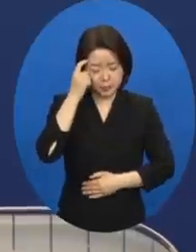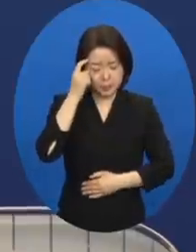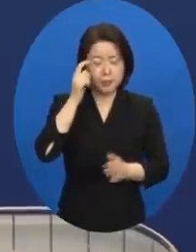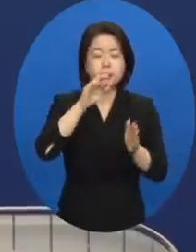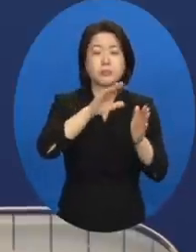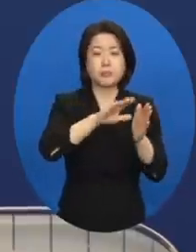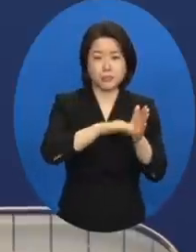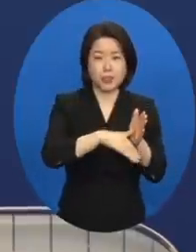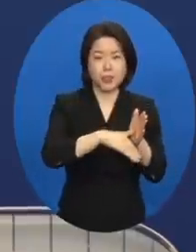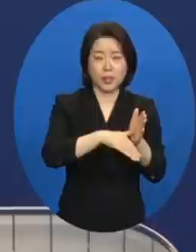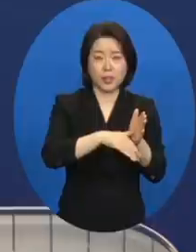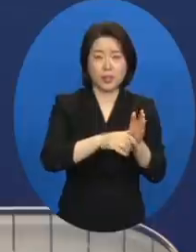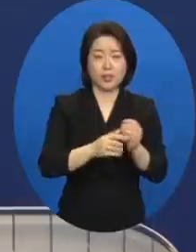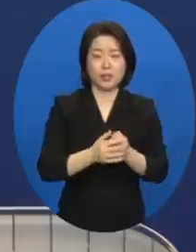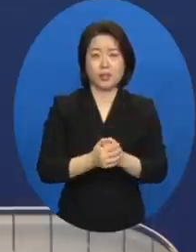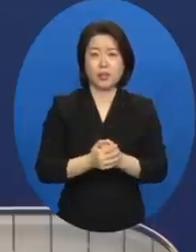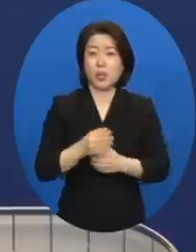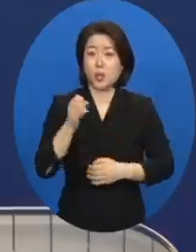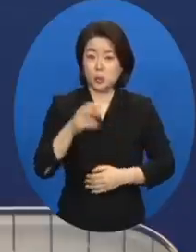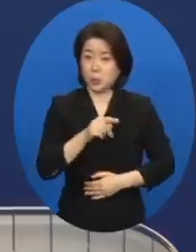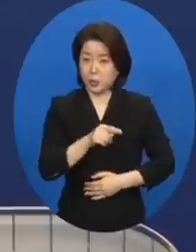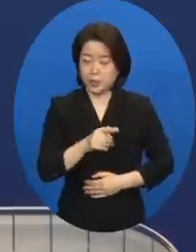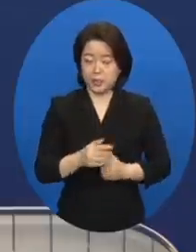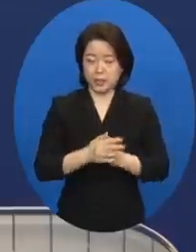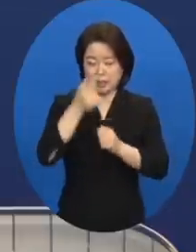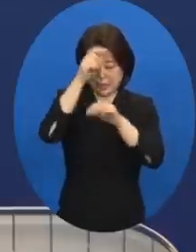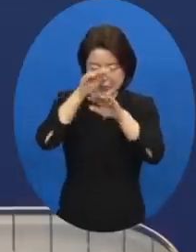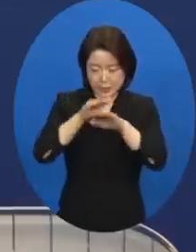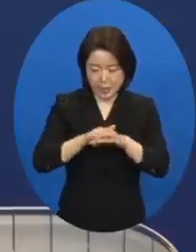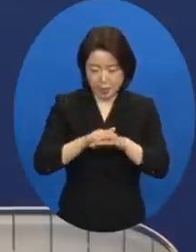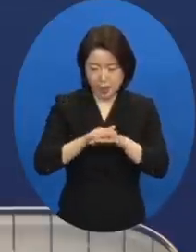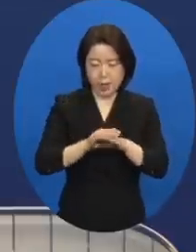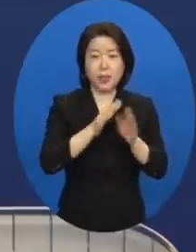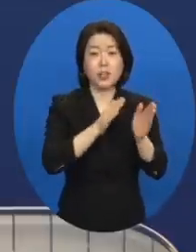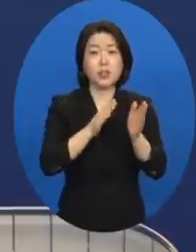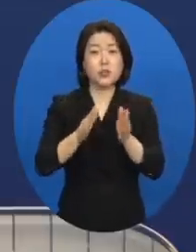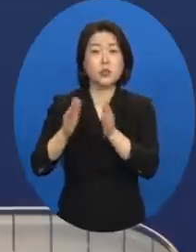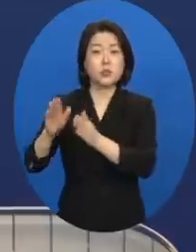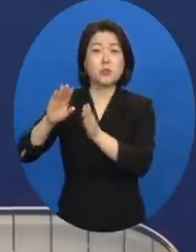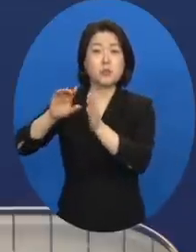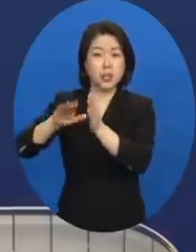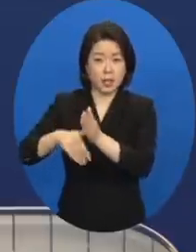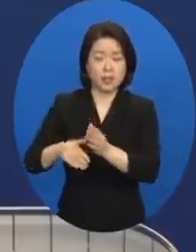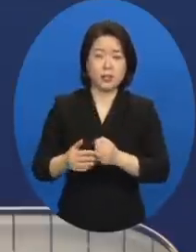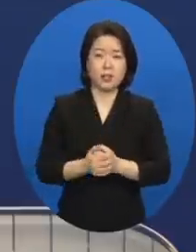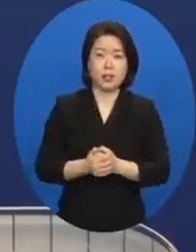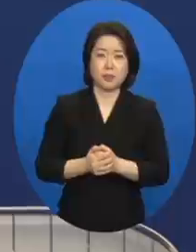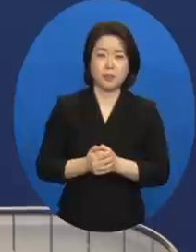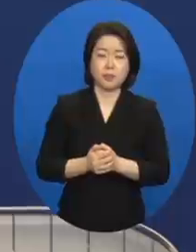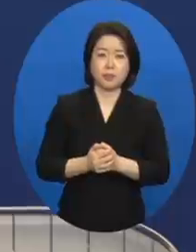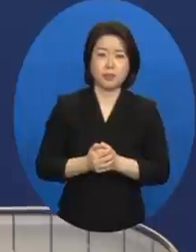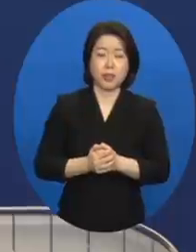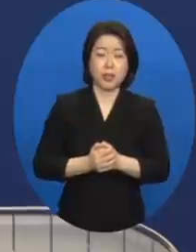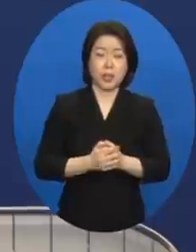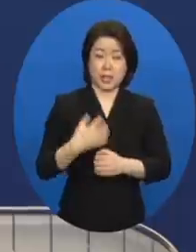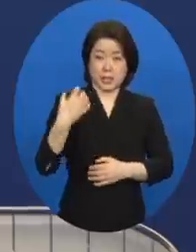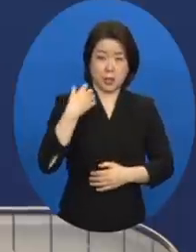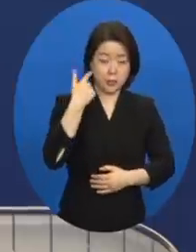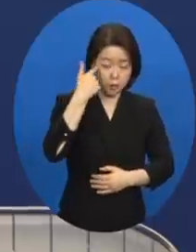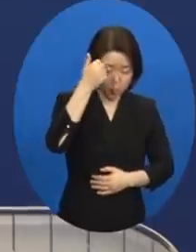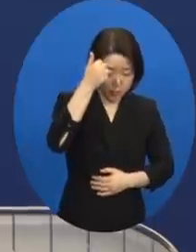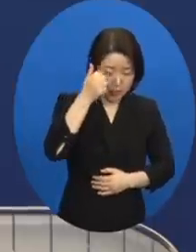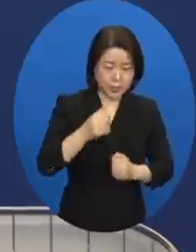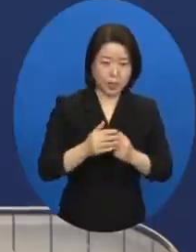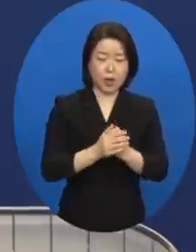묵상하면서 또 이 예배를 준비하면서 목사님과 스태프들